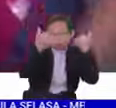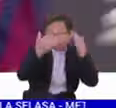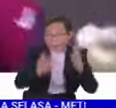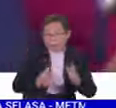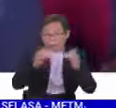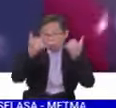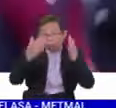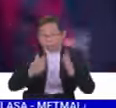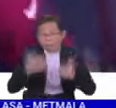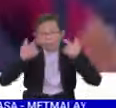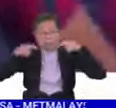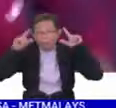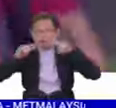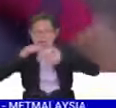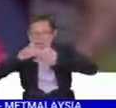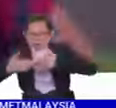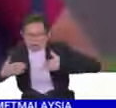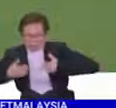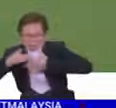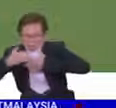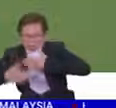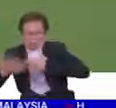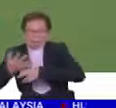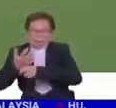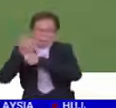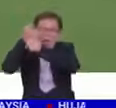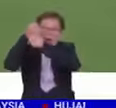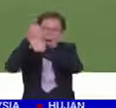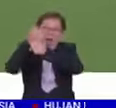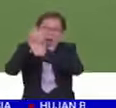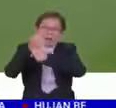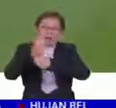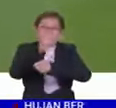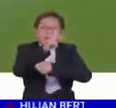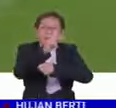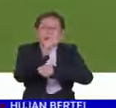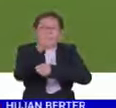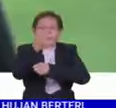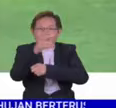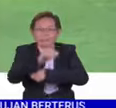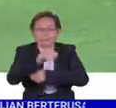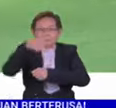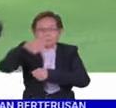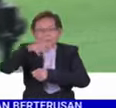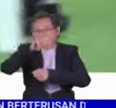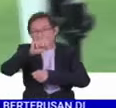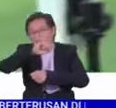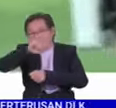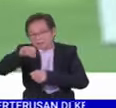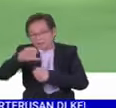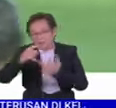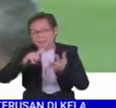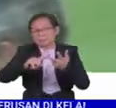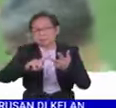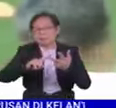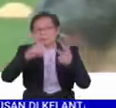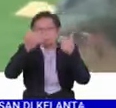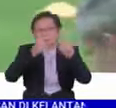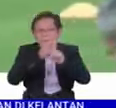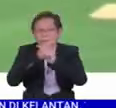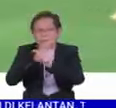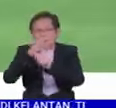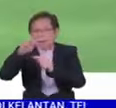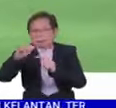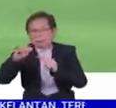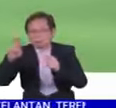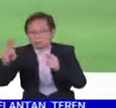bintangnya kini bergelut dengan kecederaan termasuk pemenang Ballon d'Or Karim Benzema, pemain pertahanan tengah PSG Prince Kimpembe dan pertahanan